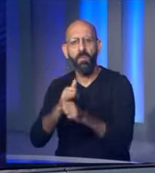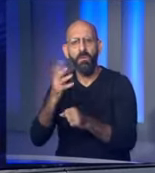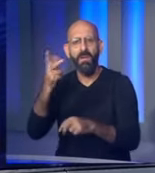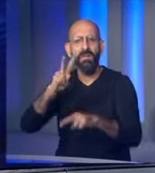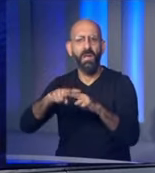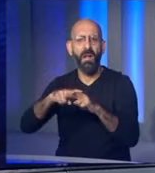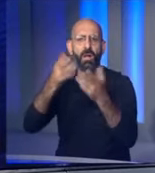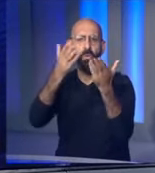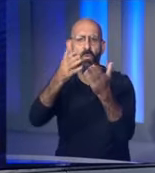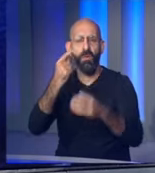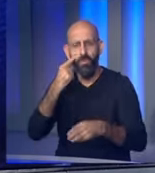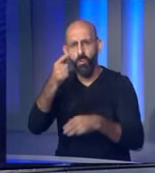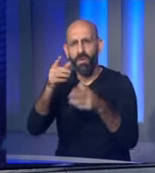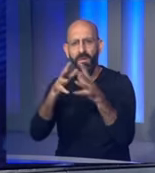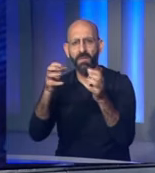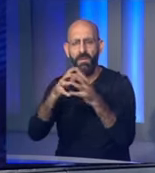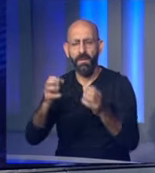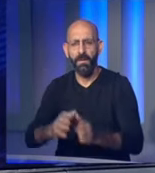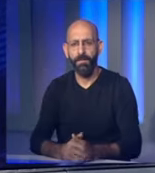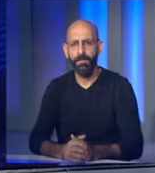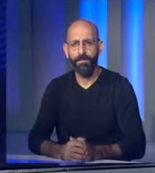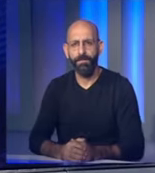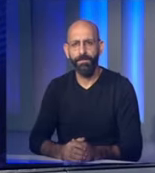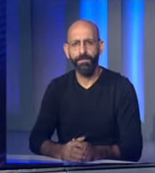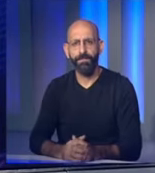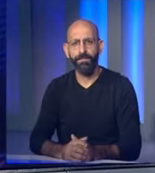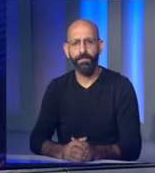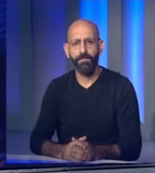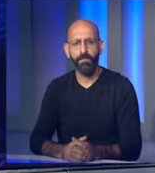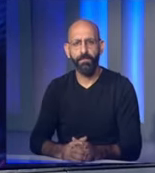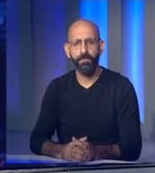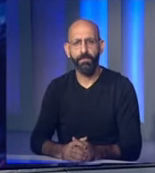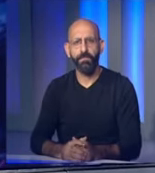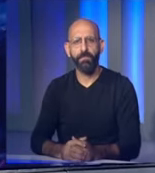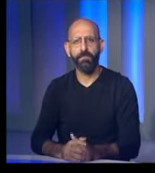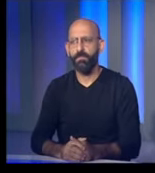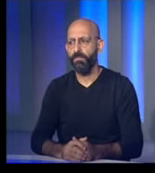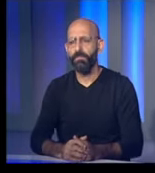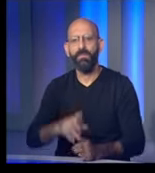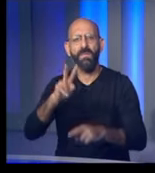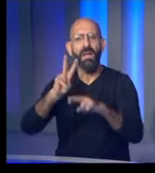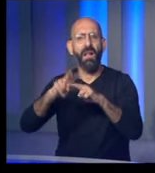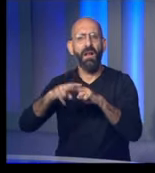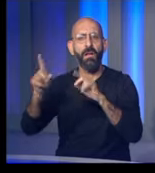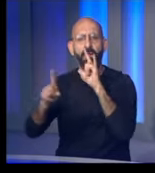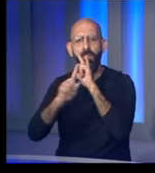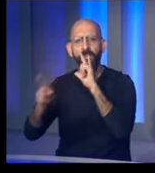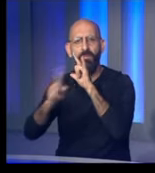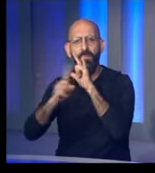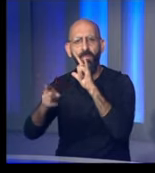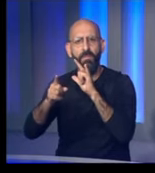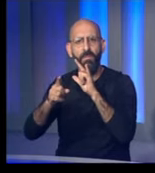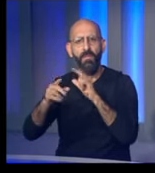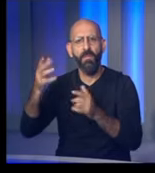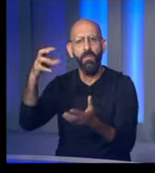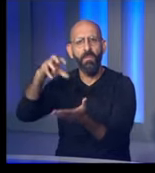سته من قوات حفظ السلام في احدى هذه الحوادث نفذ الطيران الحربي سلسله